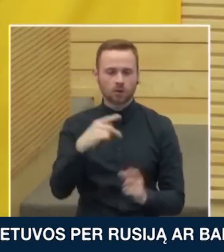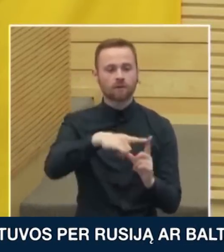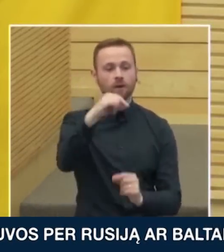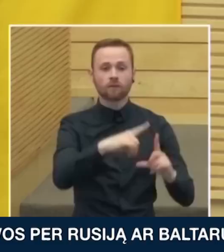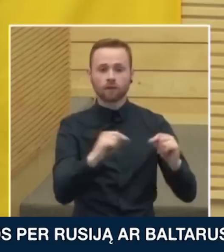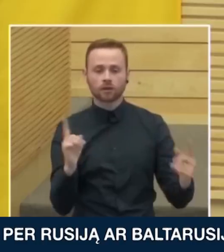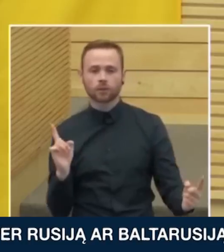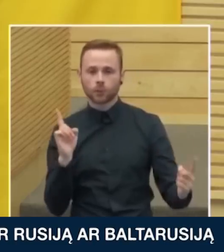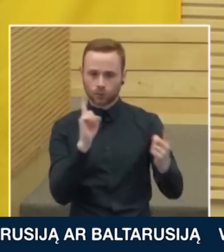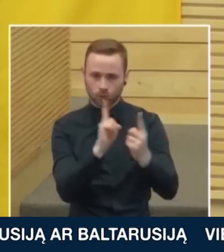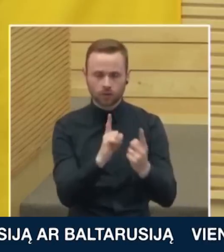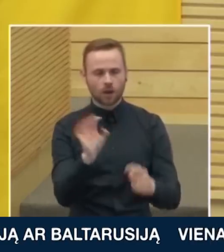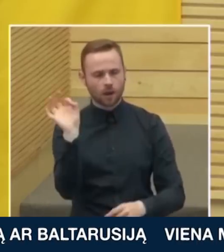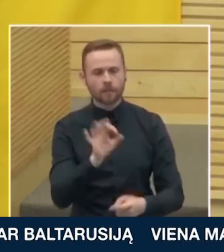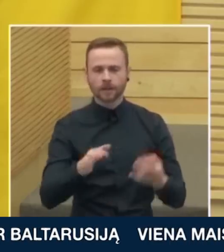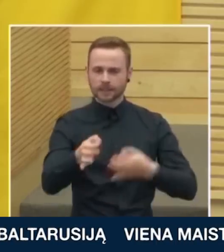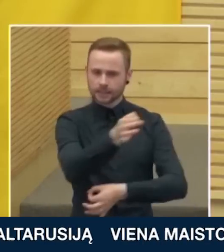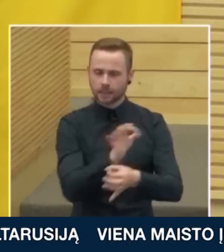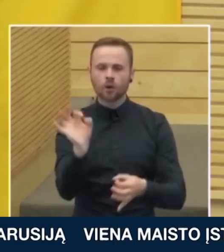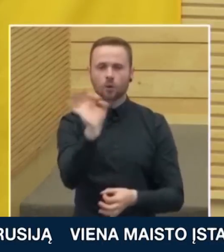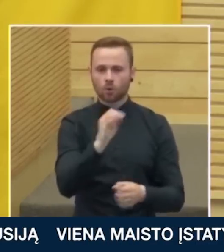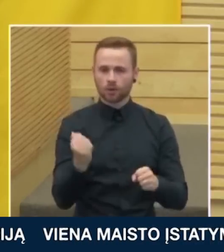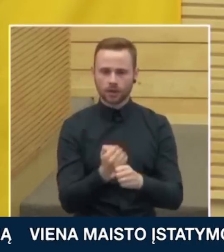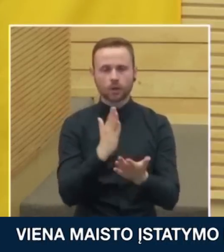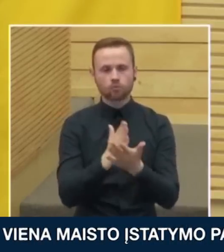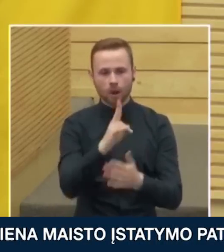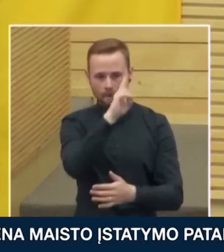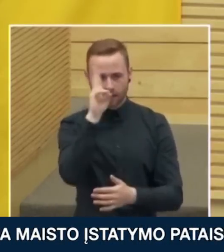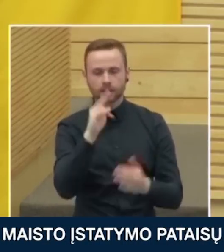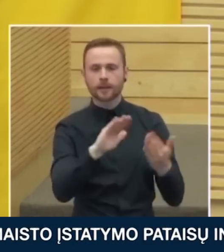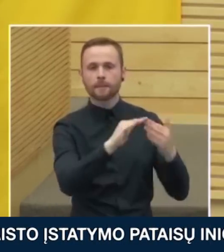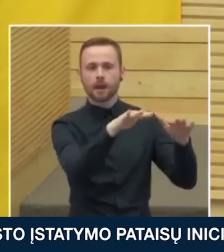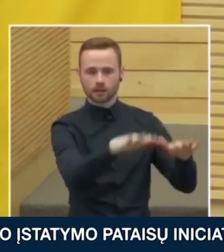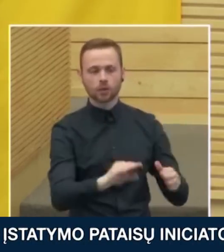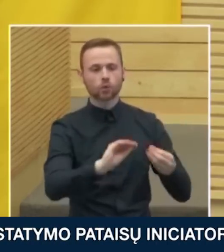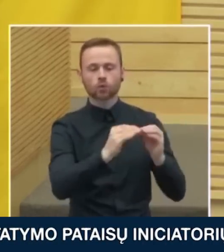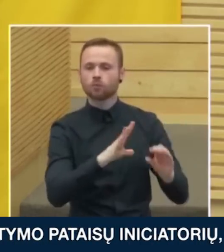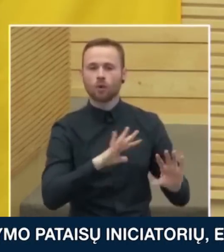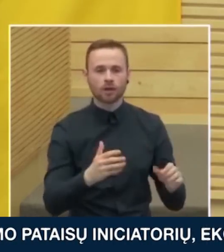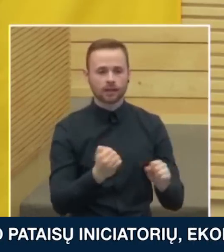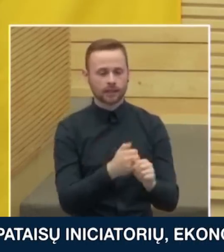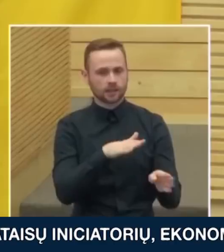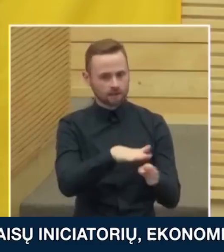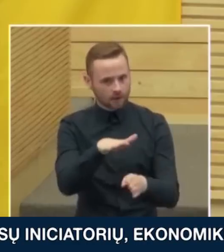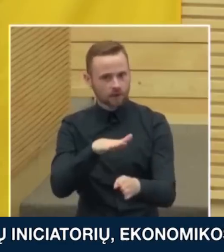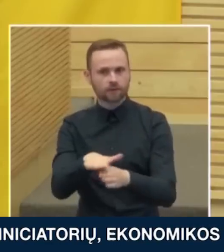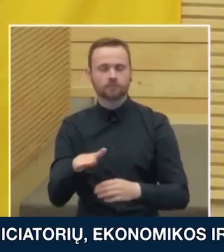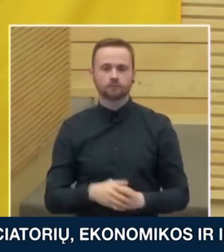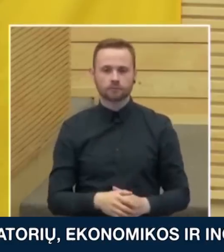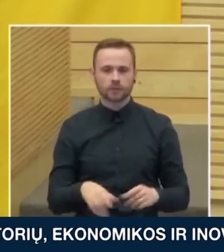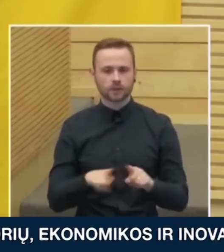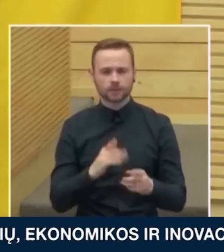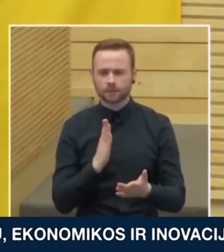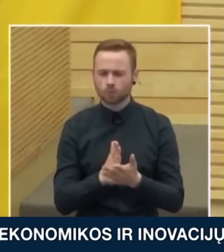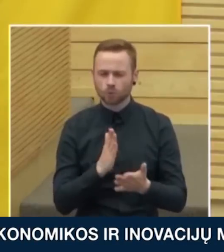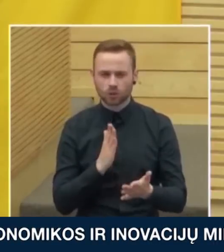vadovais daugybę kartų aptariau būtinybę įgyvendinti Madride pasiektus susitarimus ir greičiau reaguoti į besikeičiančią